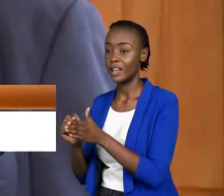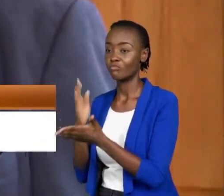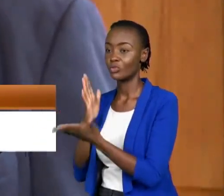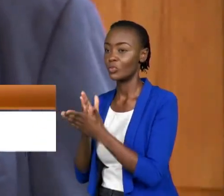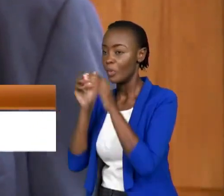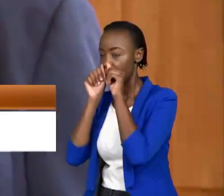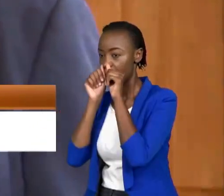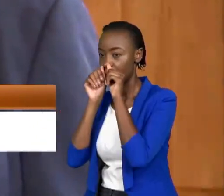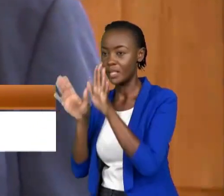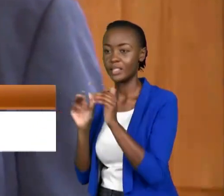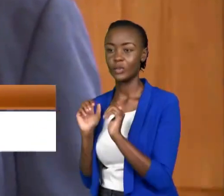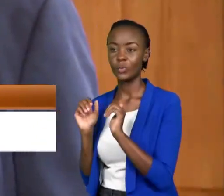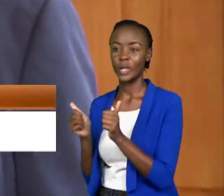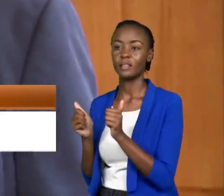tumebarikiwa